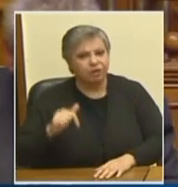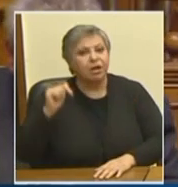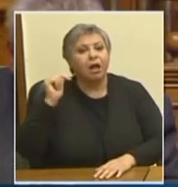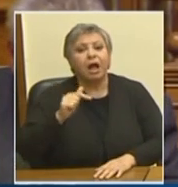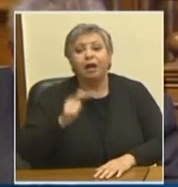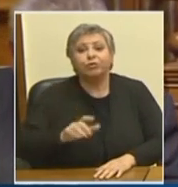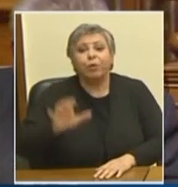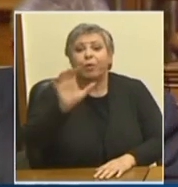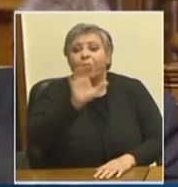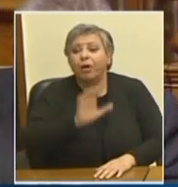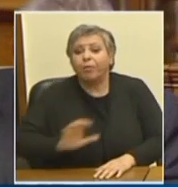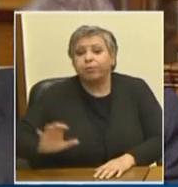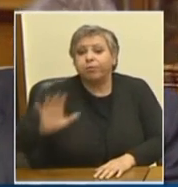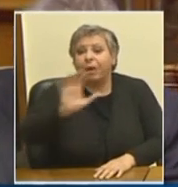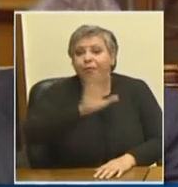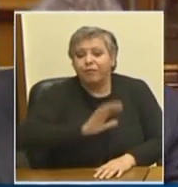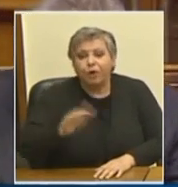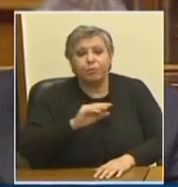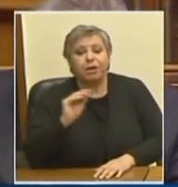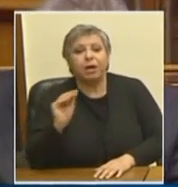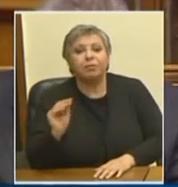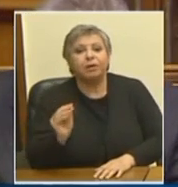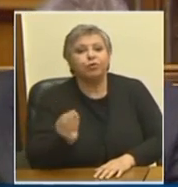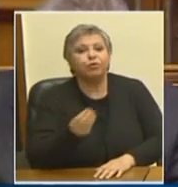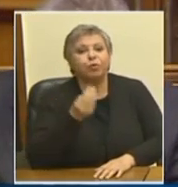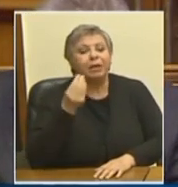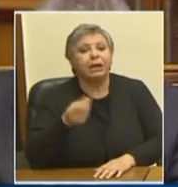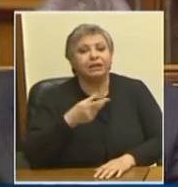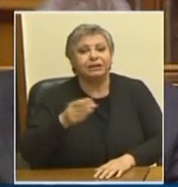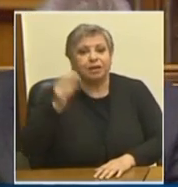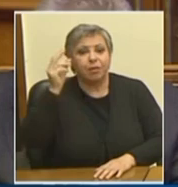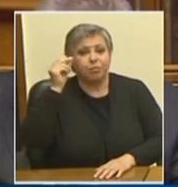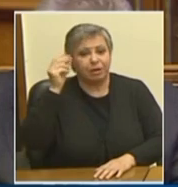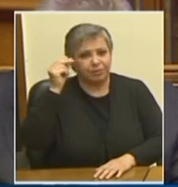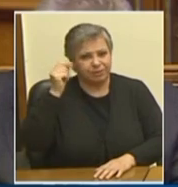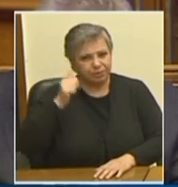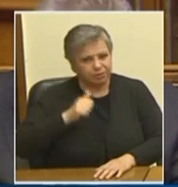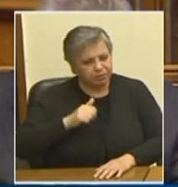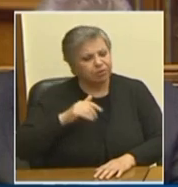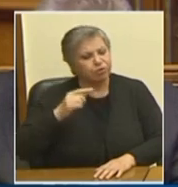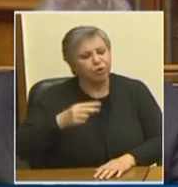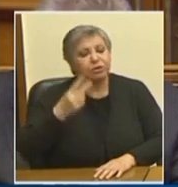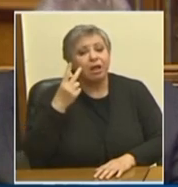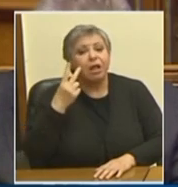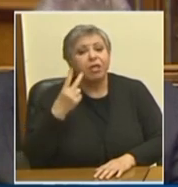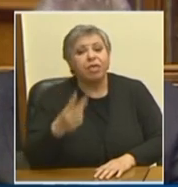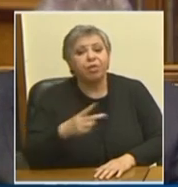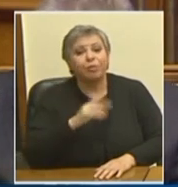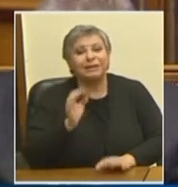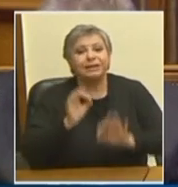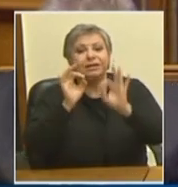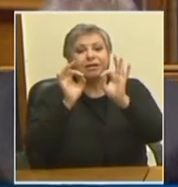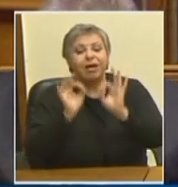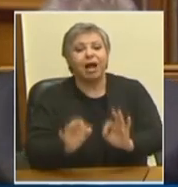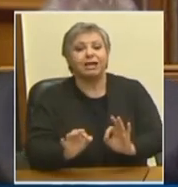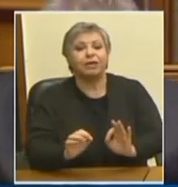υπάρχουν στον ευρωπαϊκό χάρτη, τότε θα υπόκεινται στις διατάξεις τα οποία ορίζει